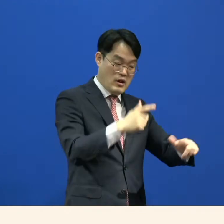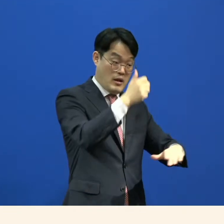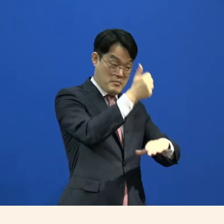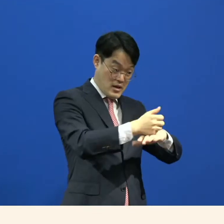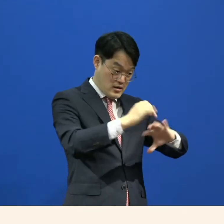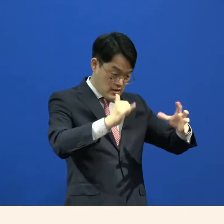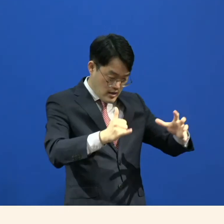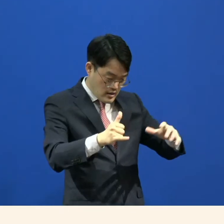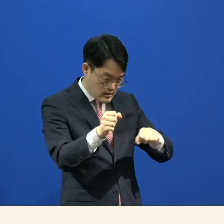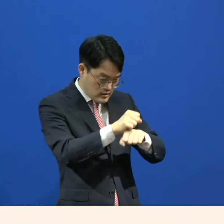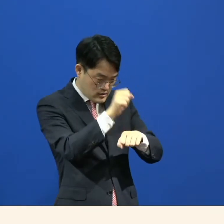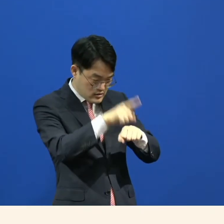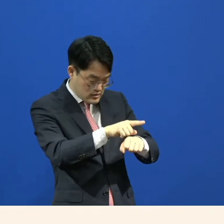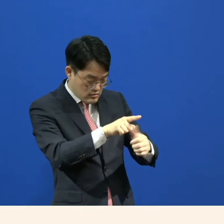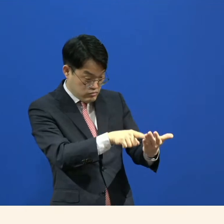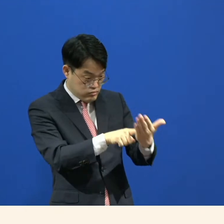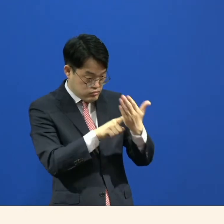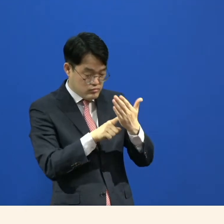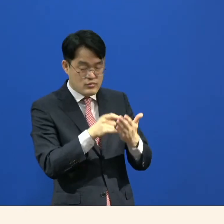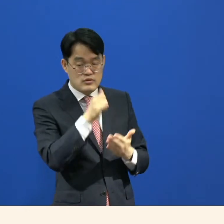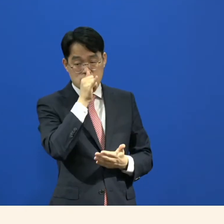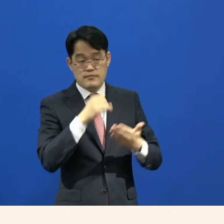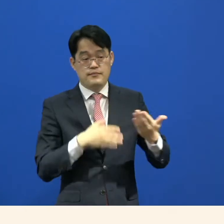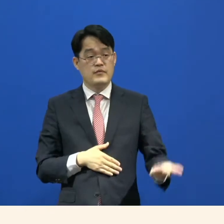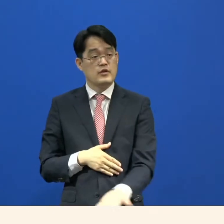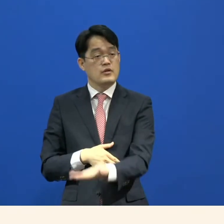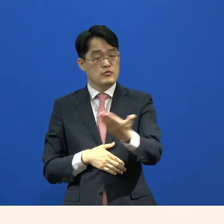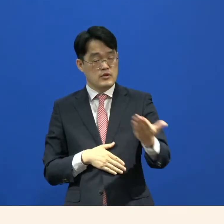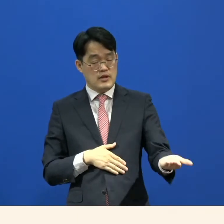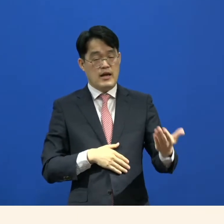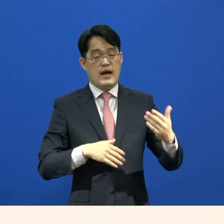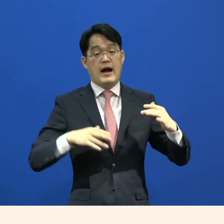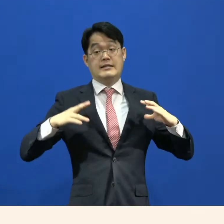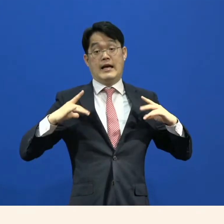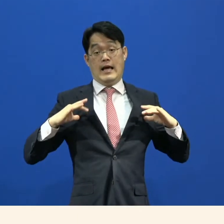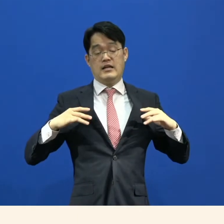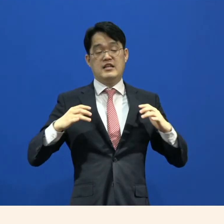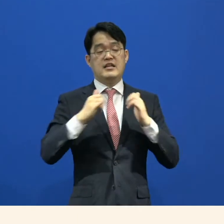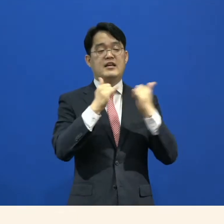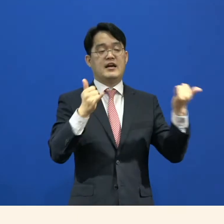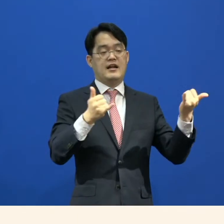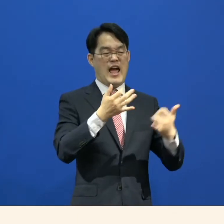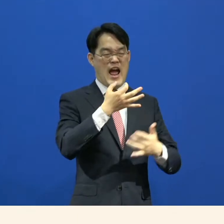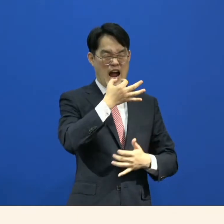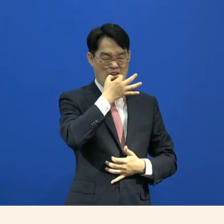그러니까 이 자랑은 인간의 욕망입니다. 그리고 이 자랑은 교만과